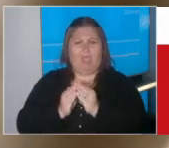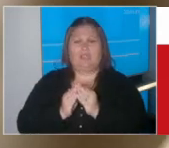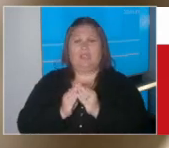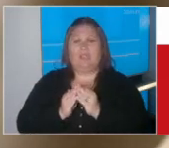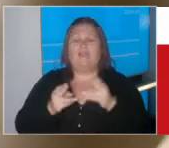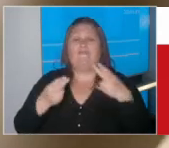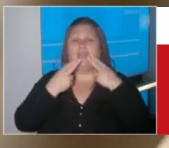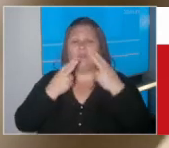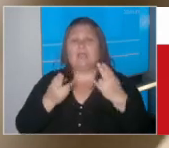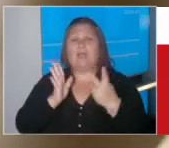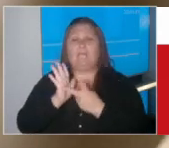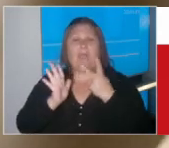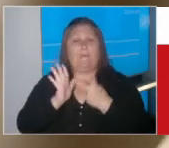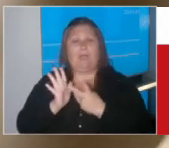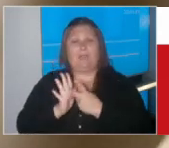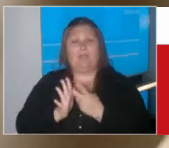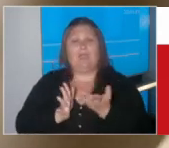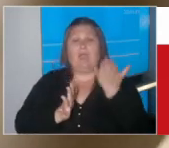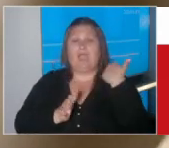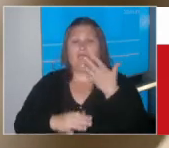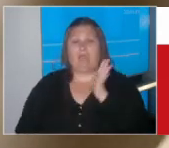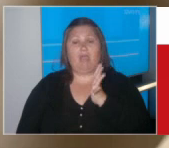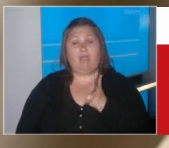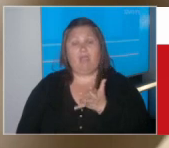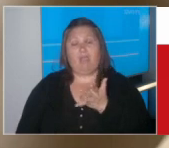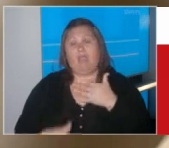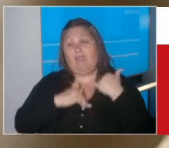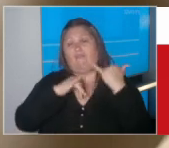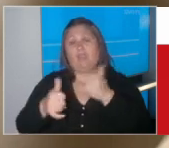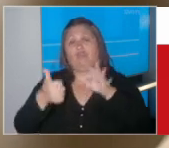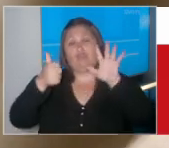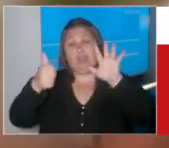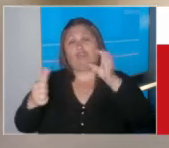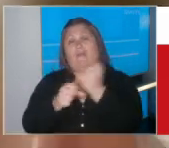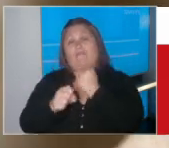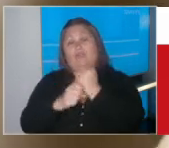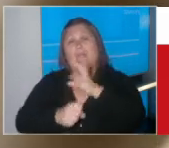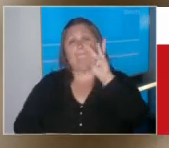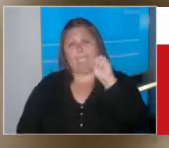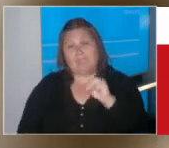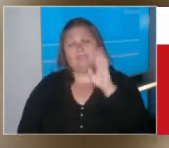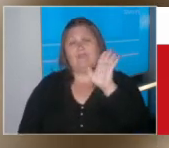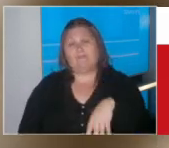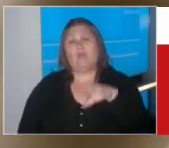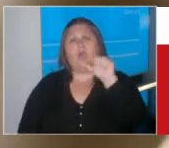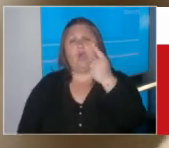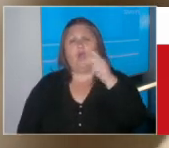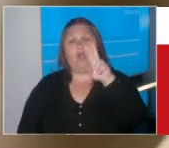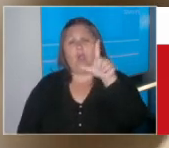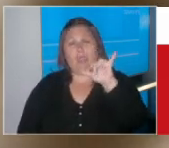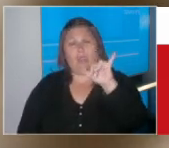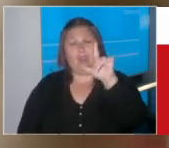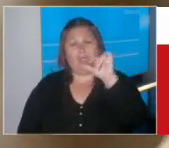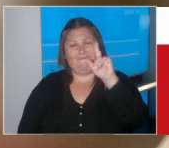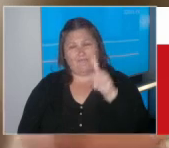והתוצאה פעמיים הייתה רעה מאוד. הבאנו 6 מנדטים, העבודה, מרץ, ואפילו אורלי לוי בפנים. זאת